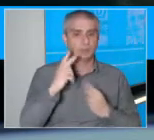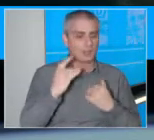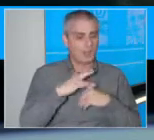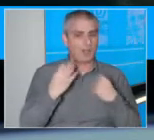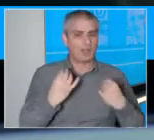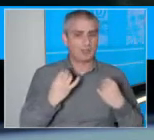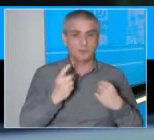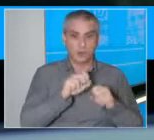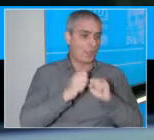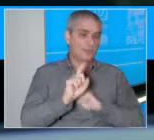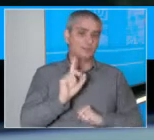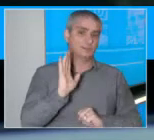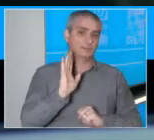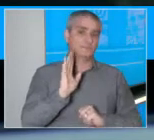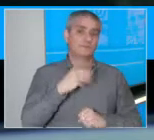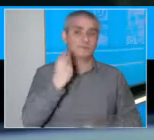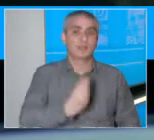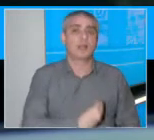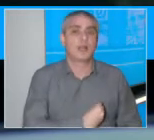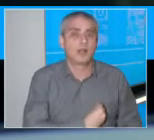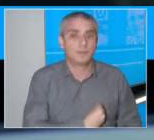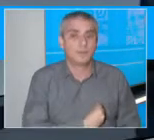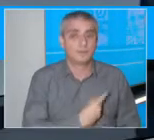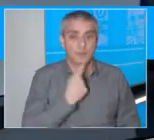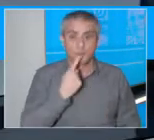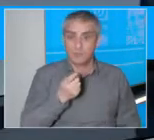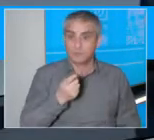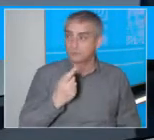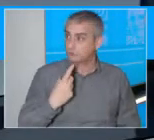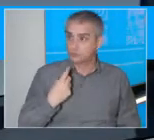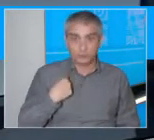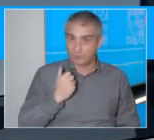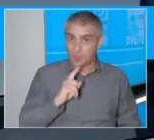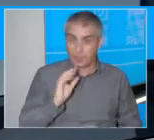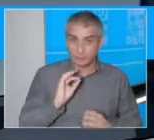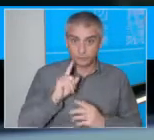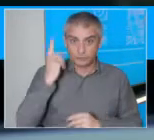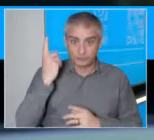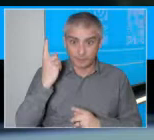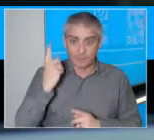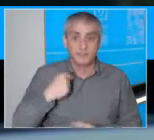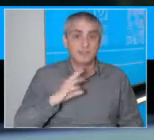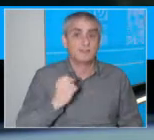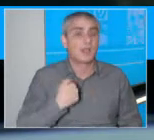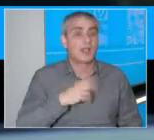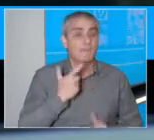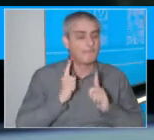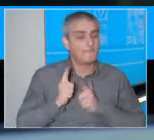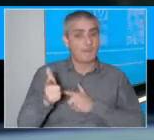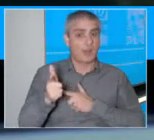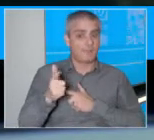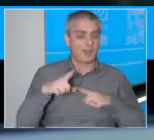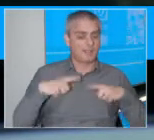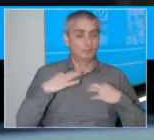יותר. לא ינזק. אז כן, ונתן לך רחמים. אז מה אתה אומר שהשבק לא לשם שמיים? להפך, אני אומר שאם אנחנו, כן, אם המלחמה,